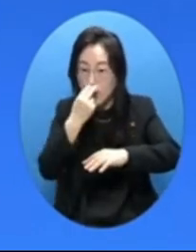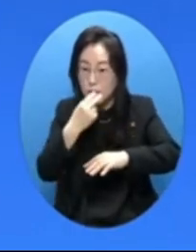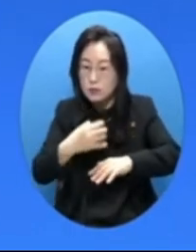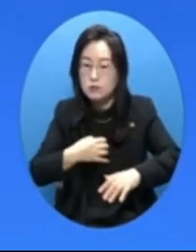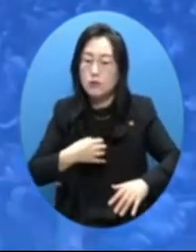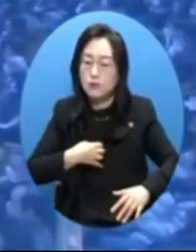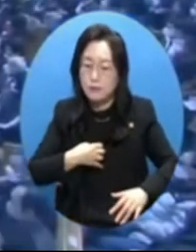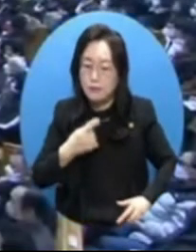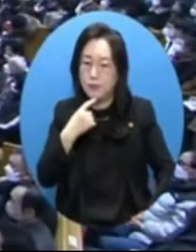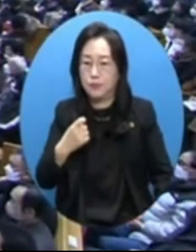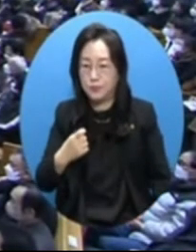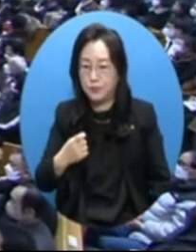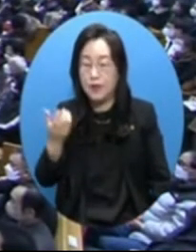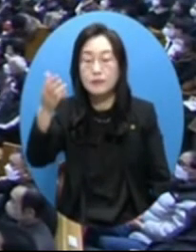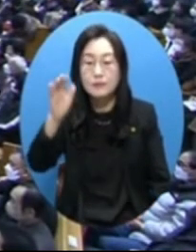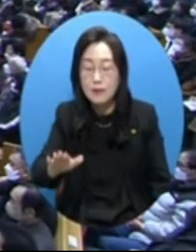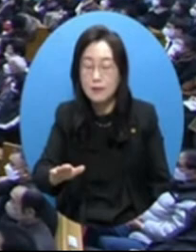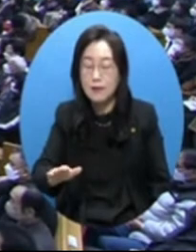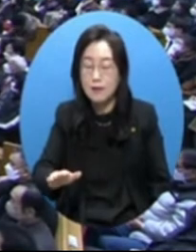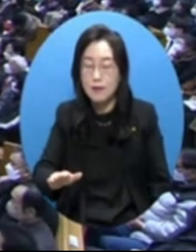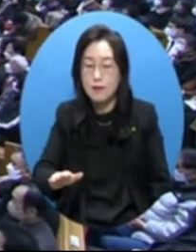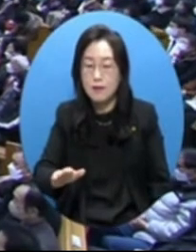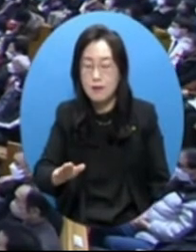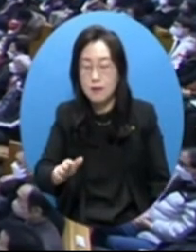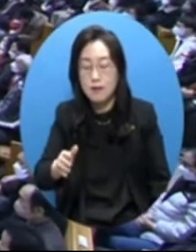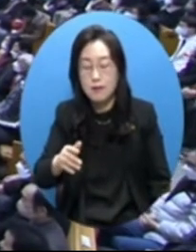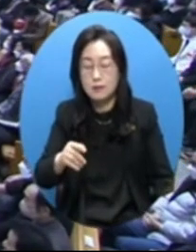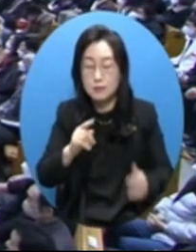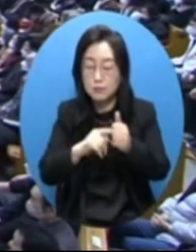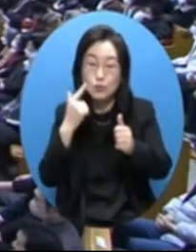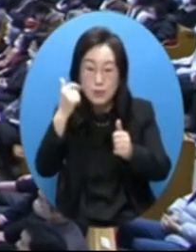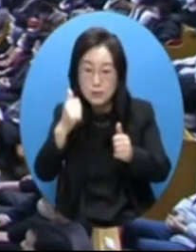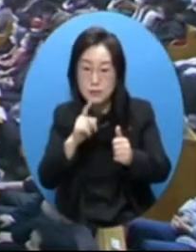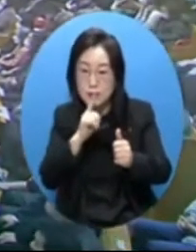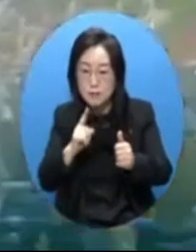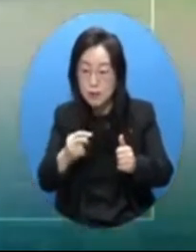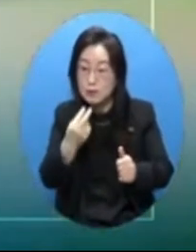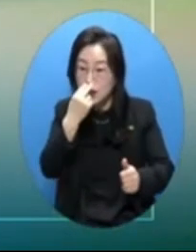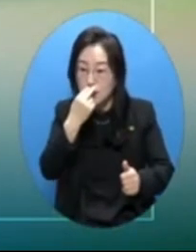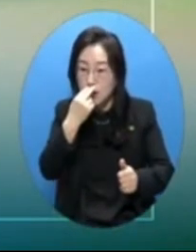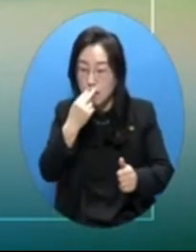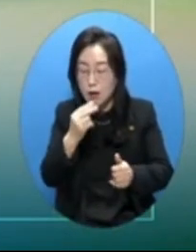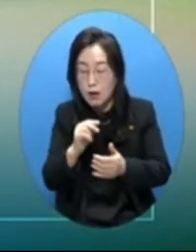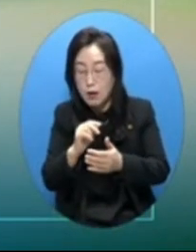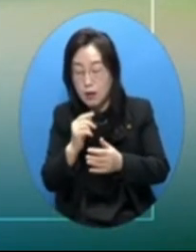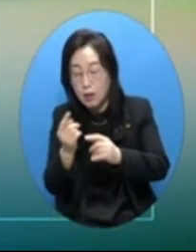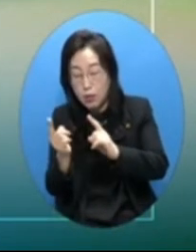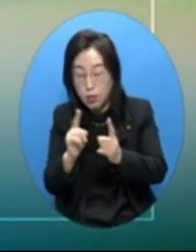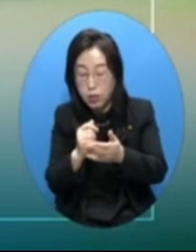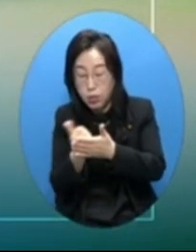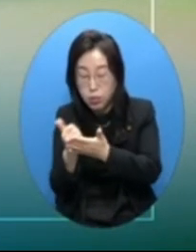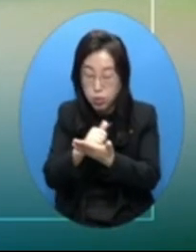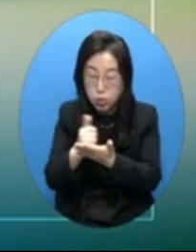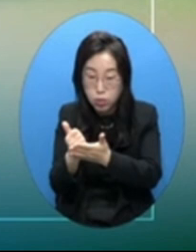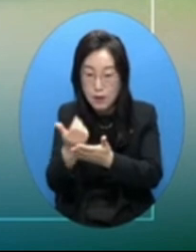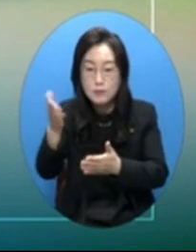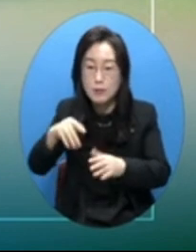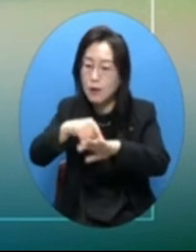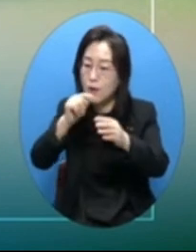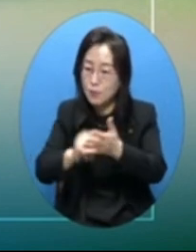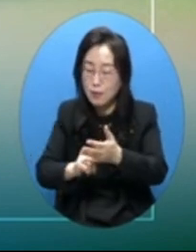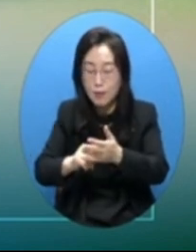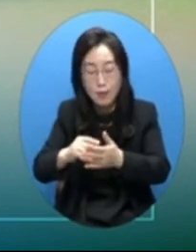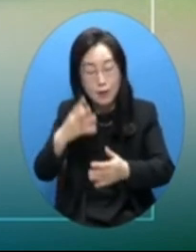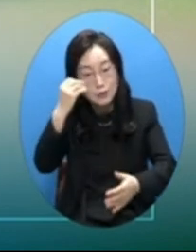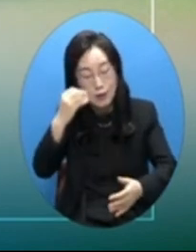겪기도 했습니다 그럼에도 불구하고 그는 두려움을 극복하고 이어가지고 극복합니다 목숨이 경각에 달려 있는 동안 이상할 정도로 마음이 평온했습니다